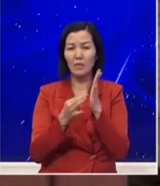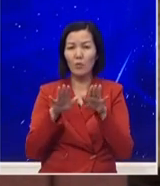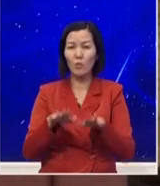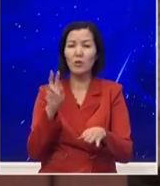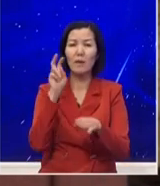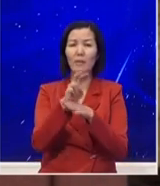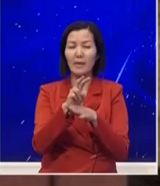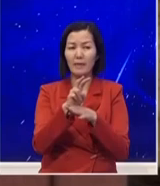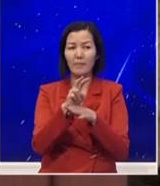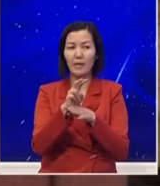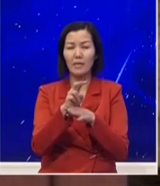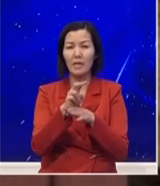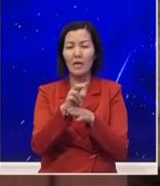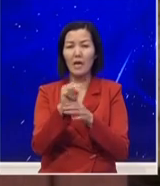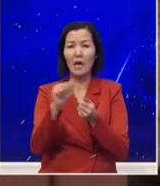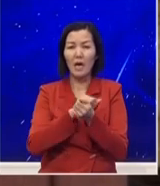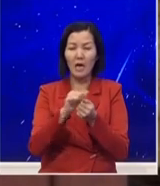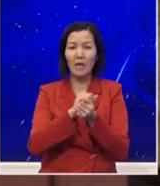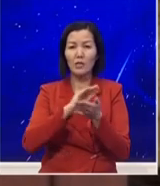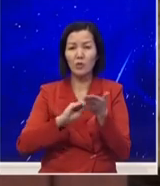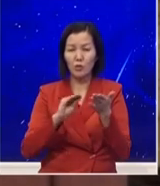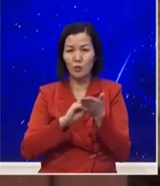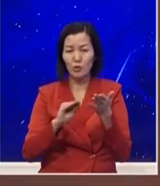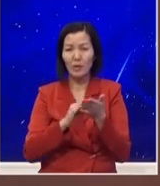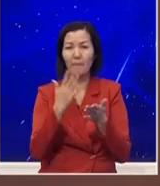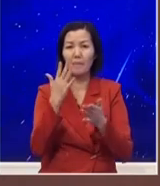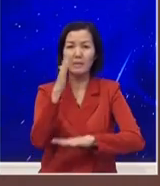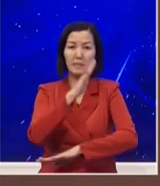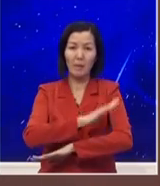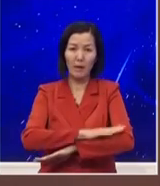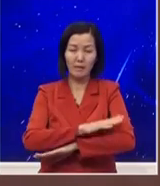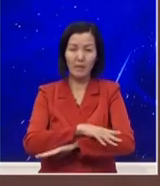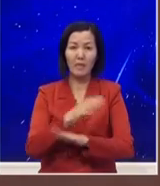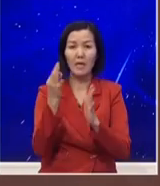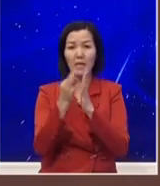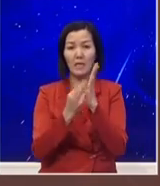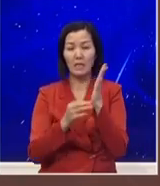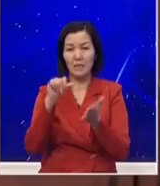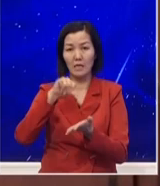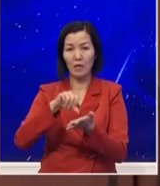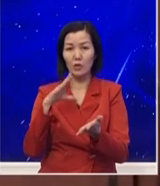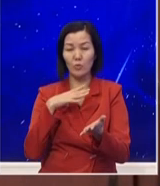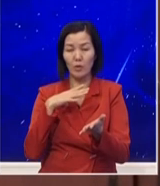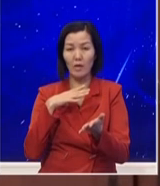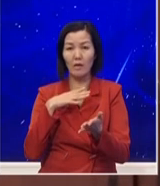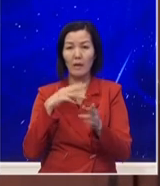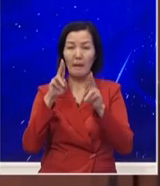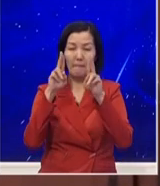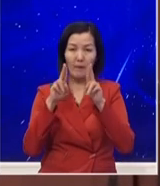пункттеріне барып, қағаз жүзінде 5 пәннен түлектер тестілеуді тапсыруда. Ережеге